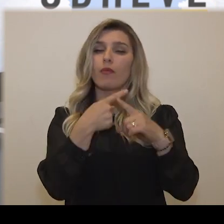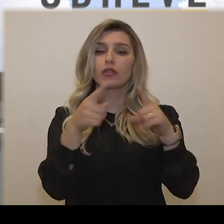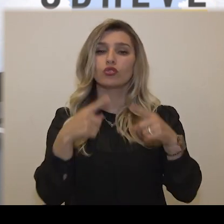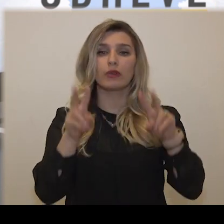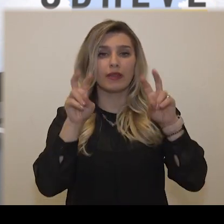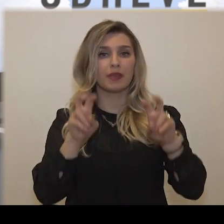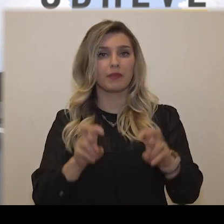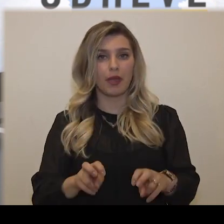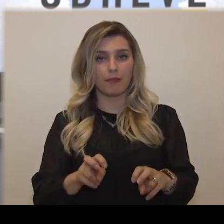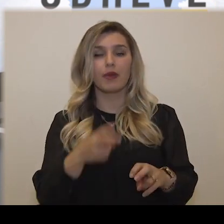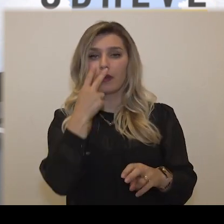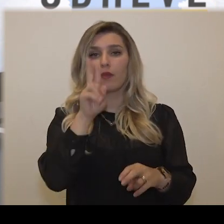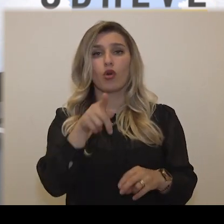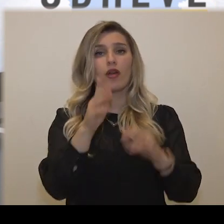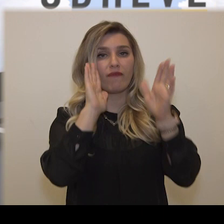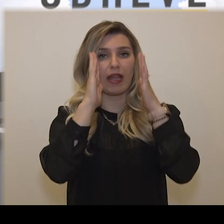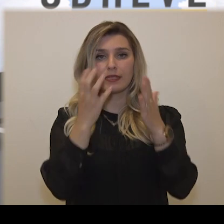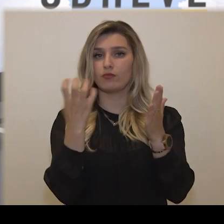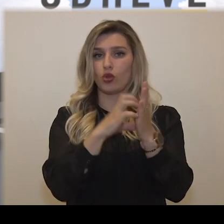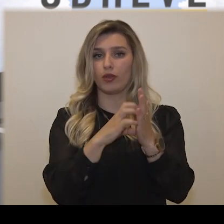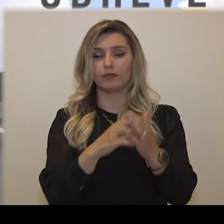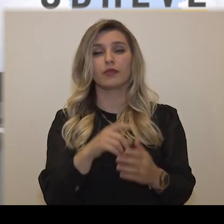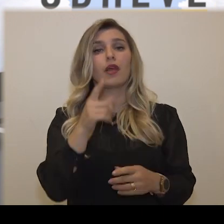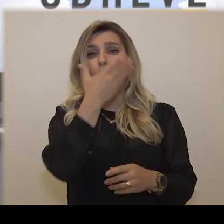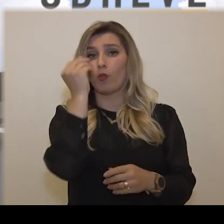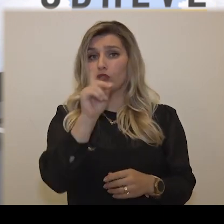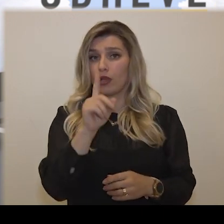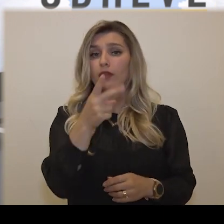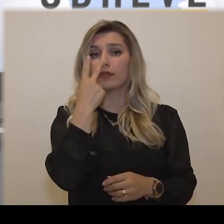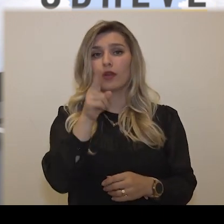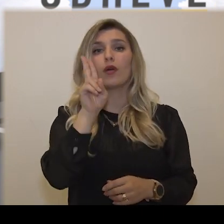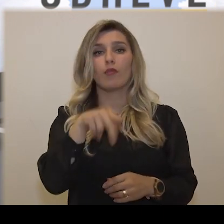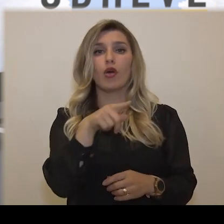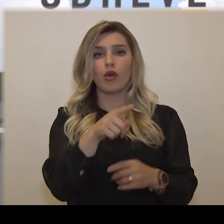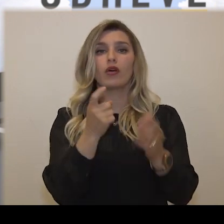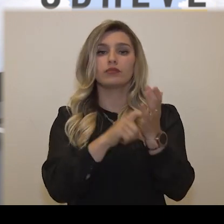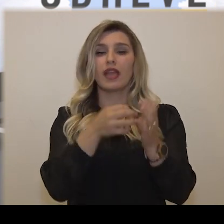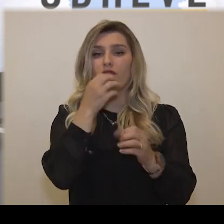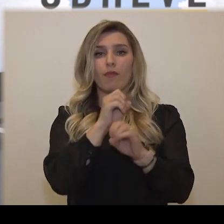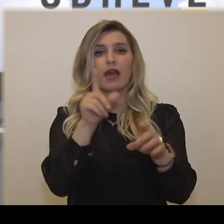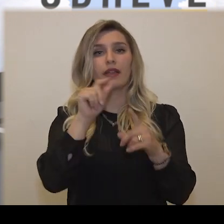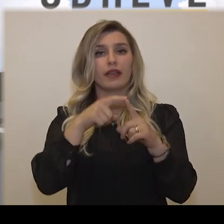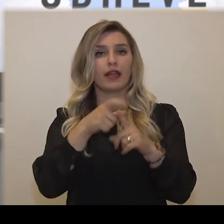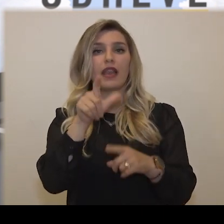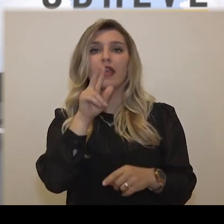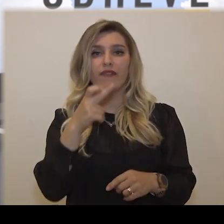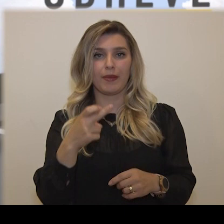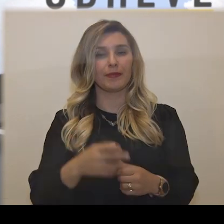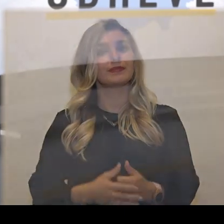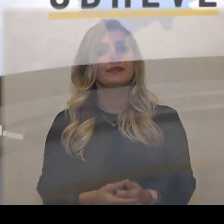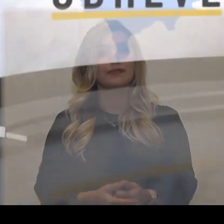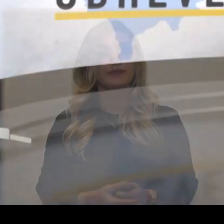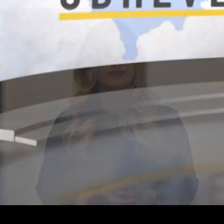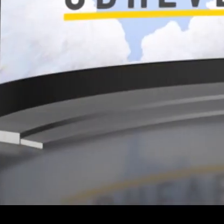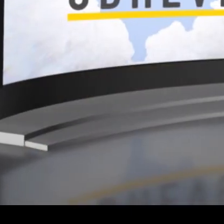të emisionit, pëlqeni paqen e Facebookut Udhëve RTK. Mos harroni të na shkruani në udhëve@rtklive.com. Ne do të jemi Udhëve.